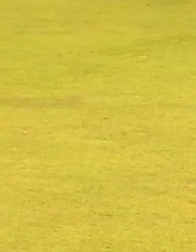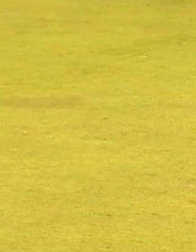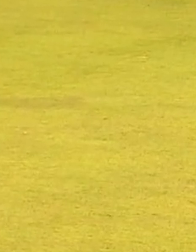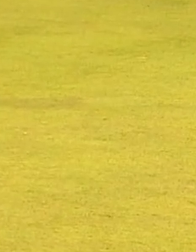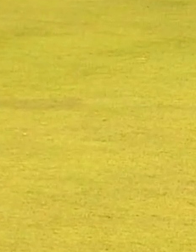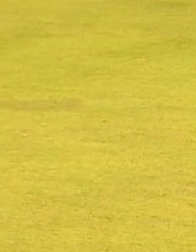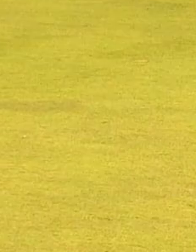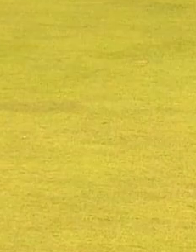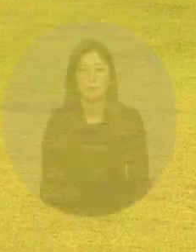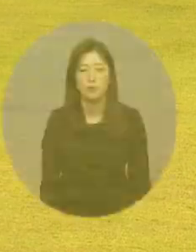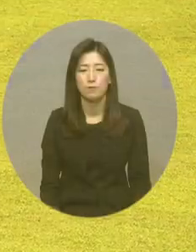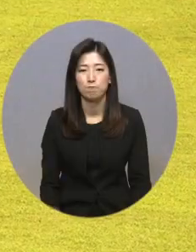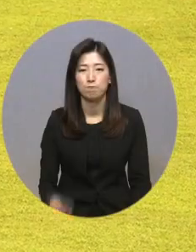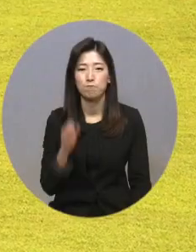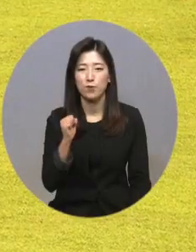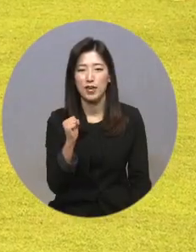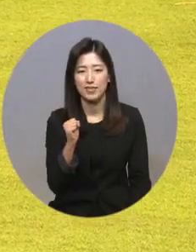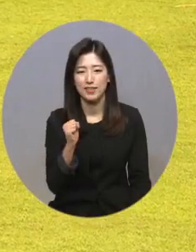5